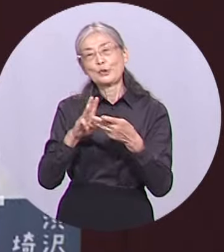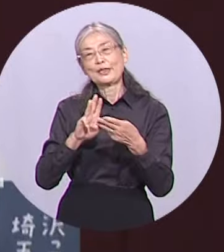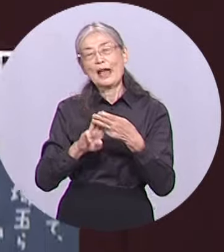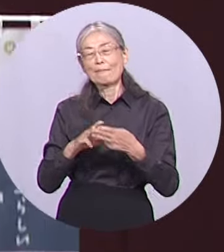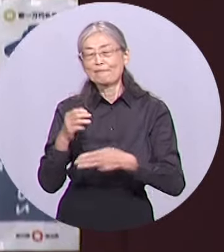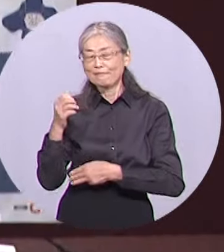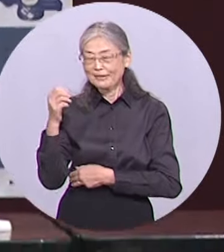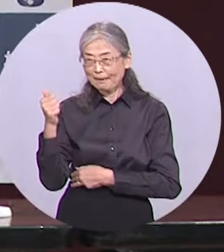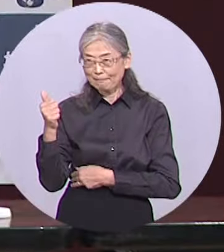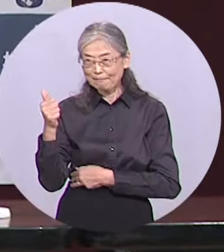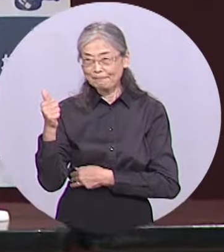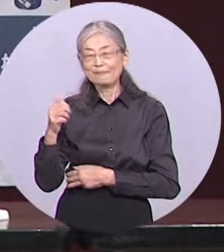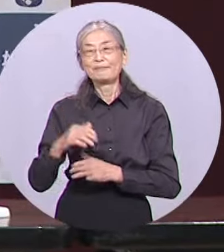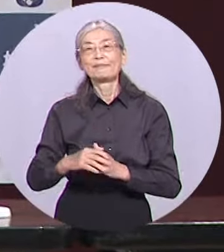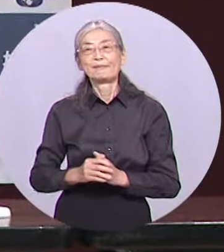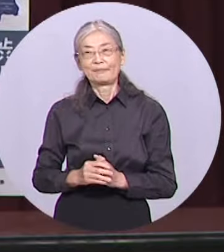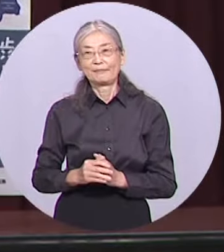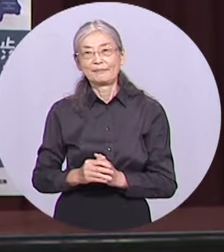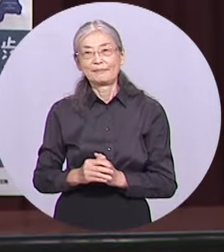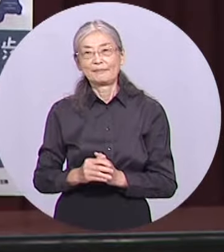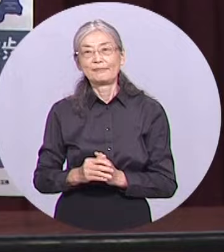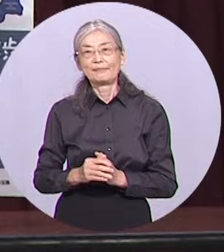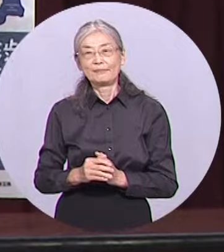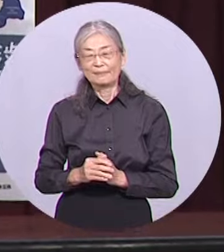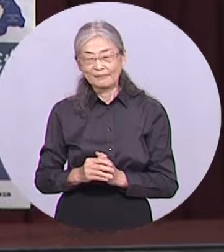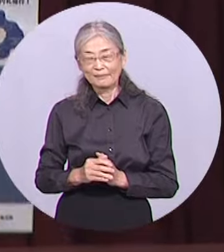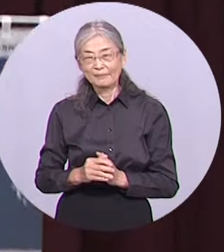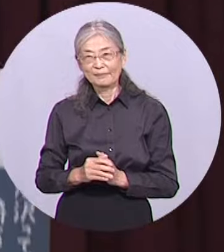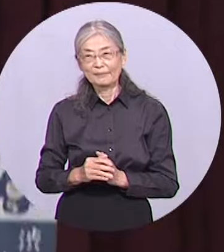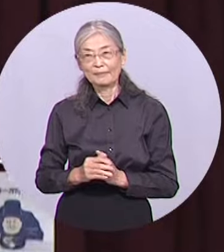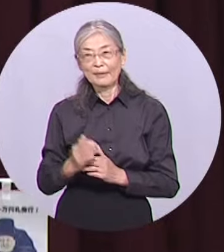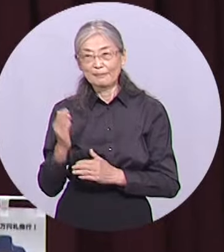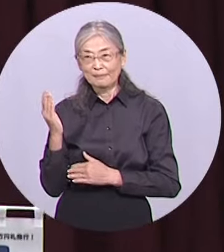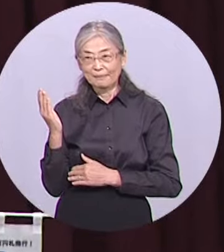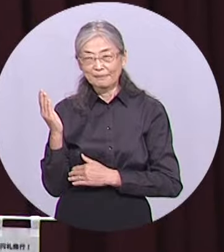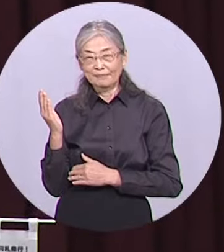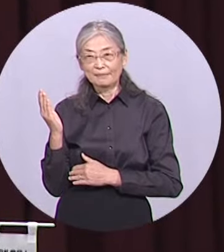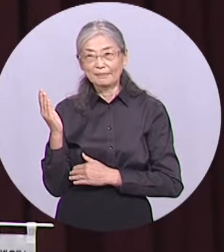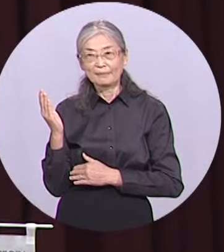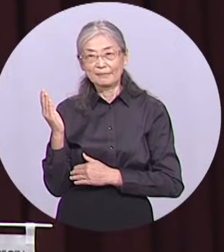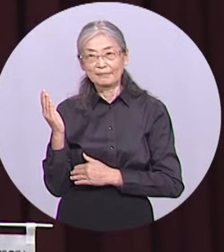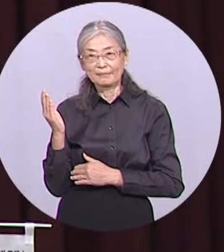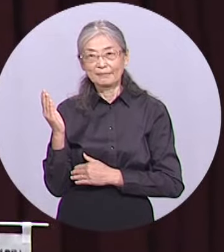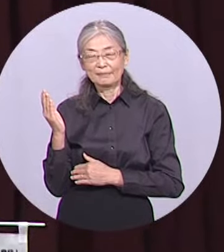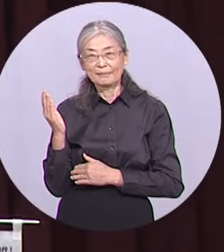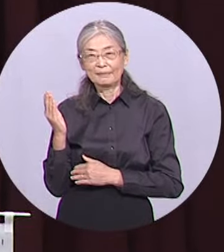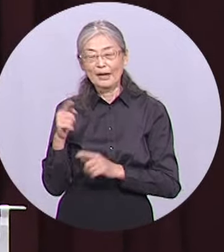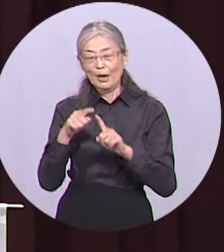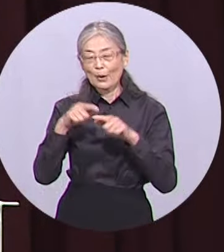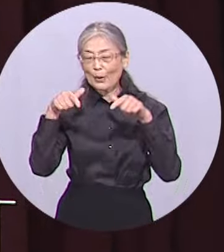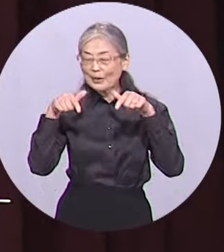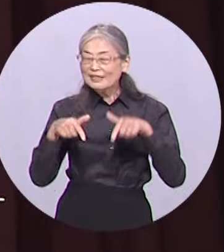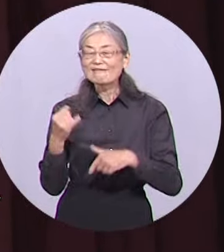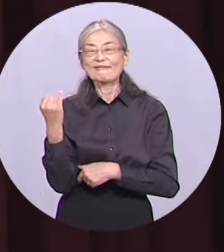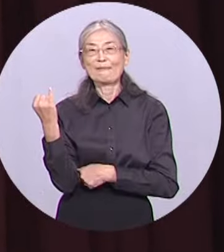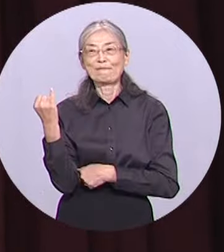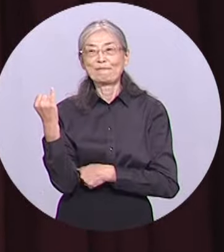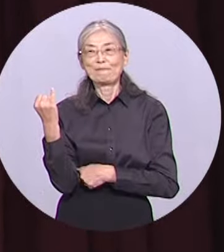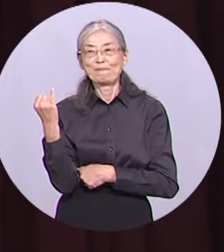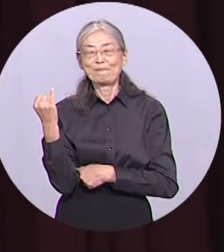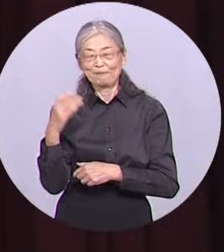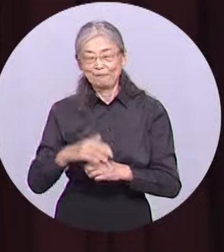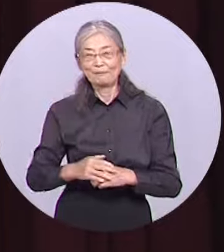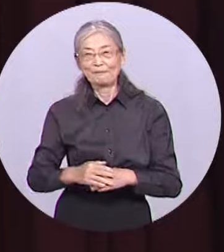田和彦さん、東京ガス株式会社常務執行役員小西雅子さんです。